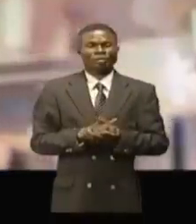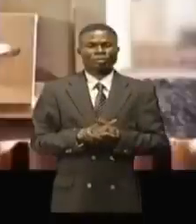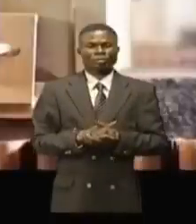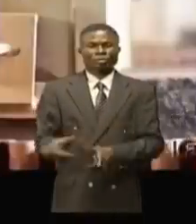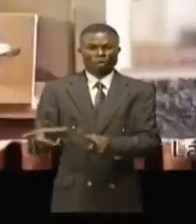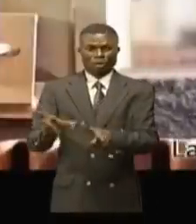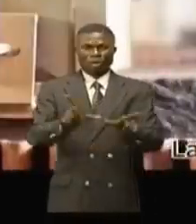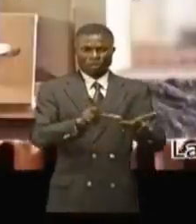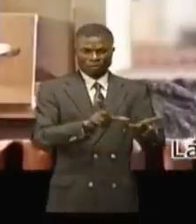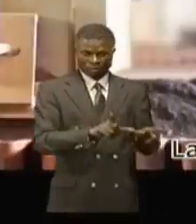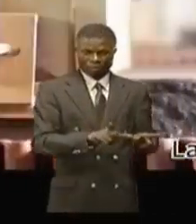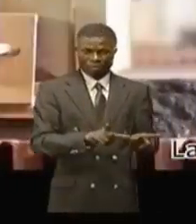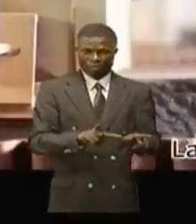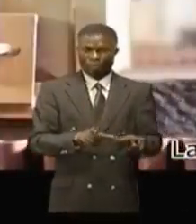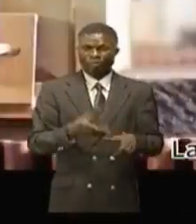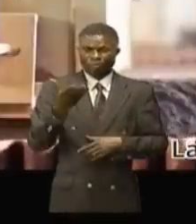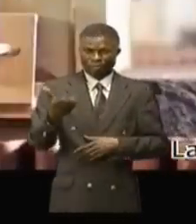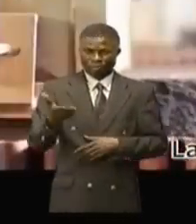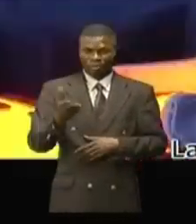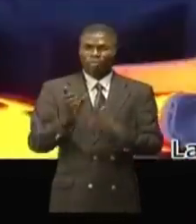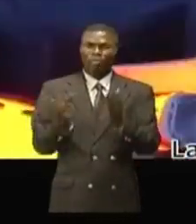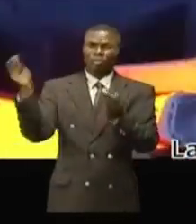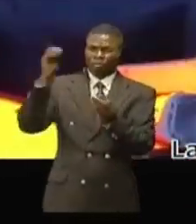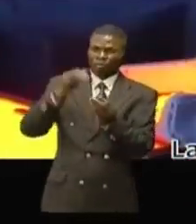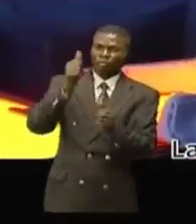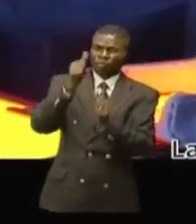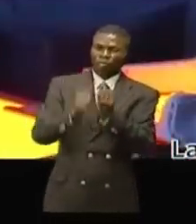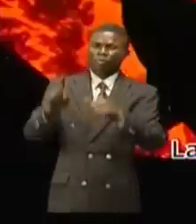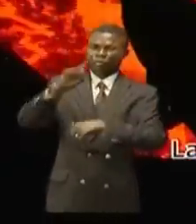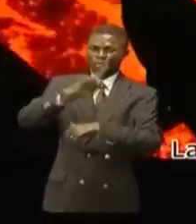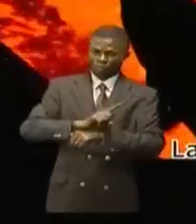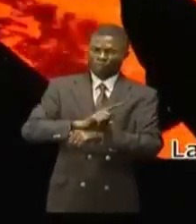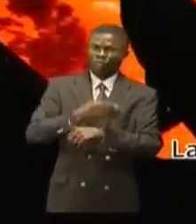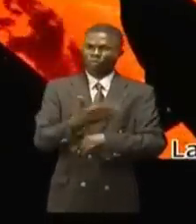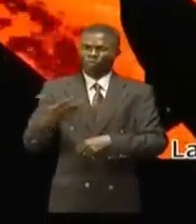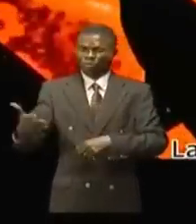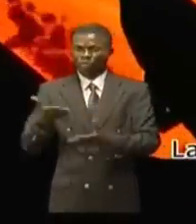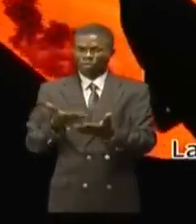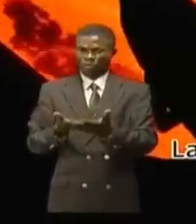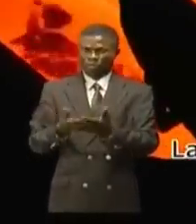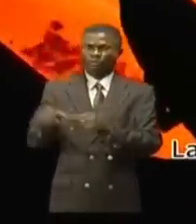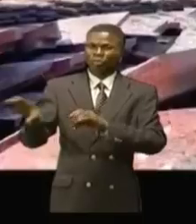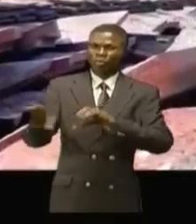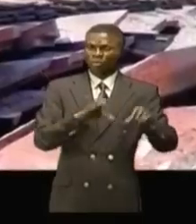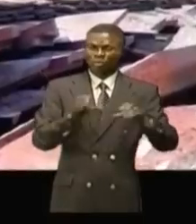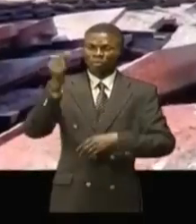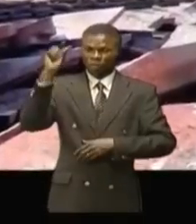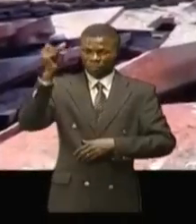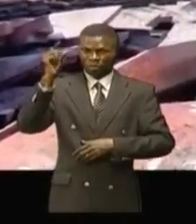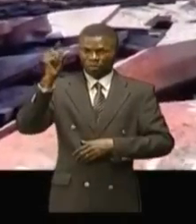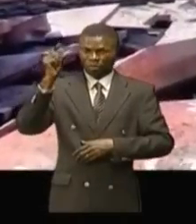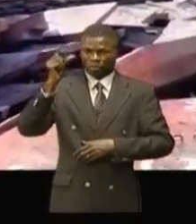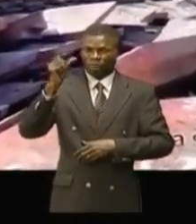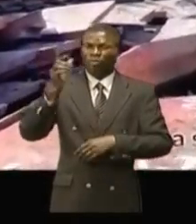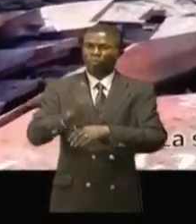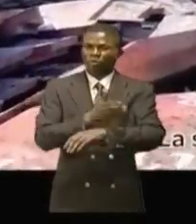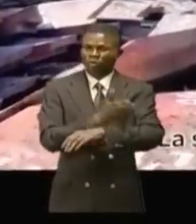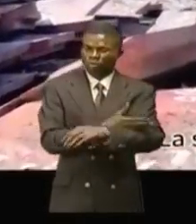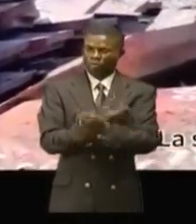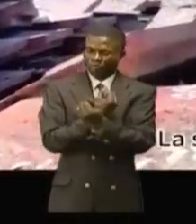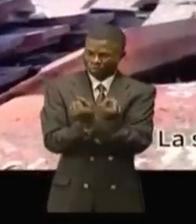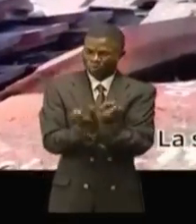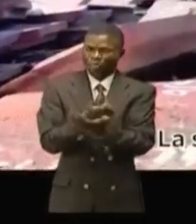Lualaba Copper Smelter augmente au jour le jour sa production des activités minières qui se font dans le